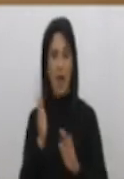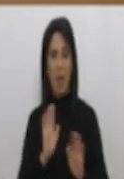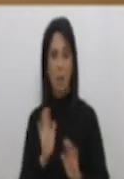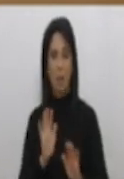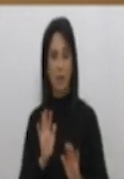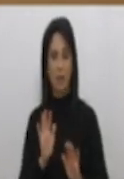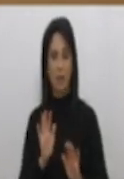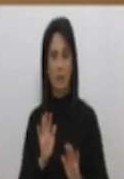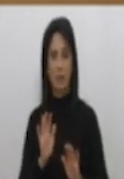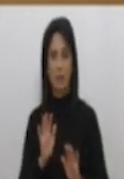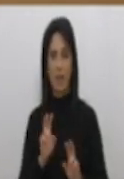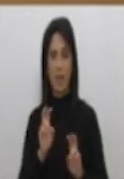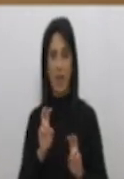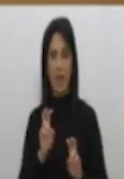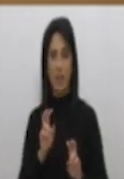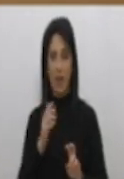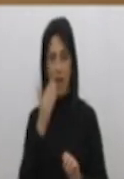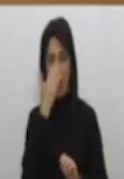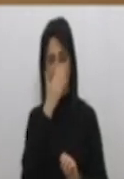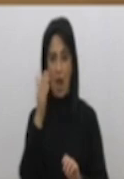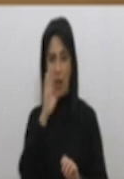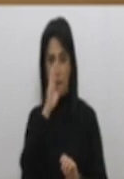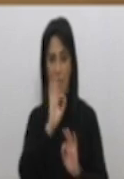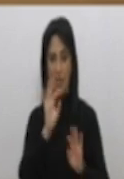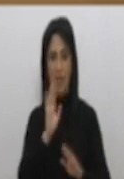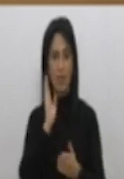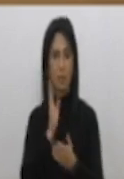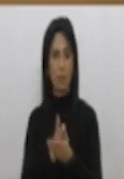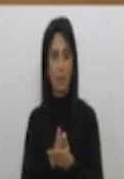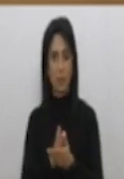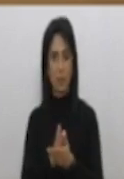da egreve khalkhis tra datsxadeb.